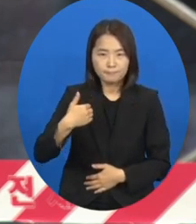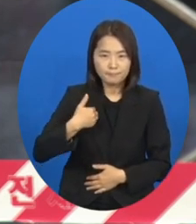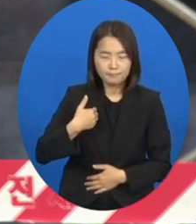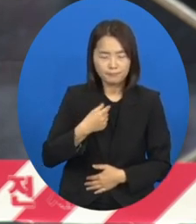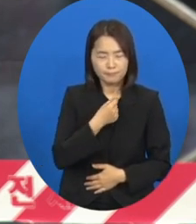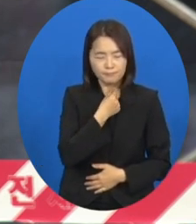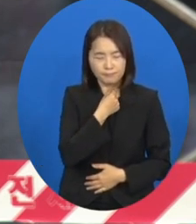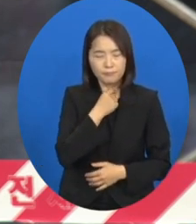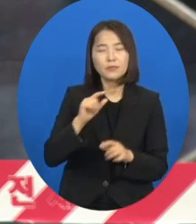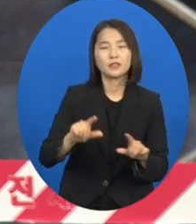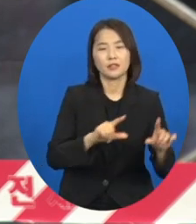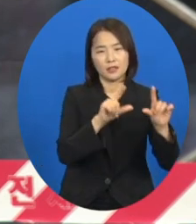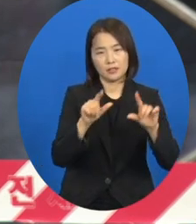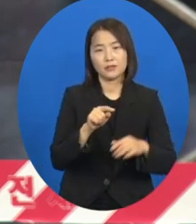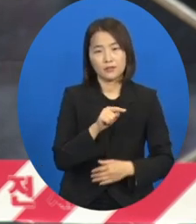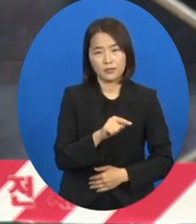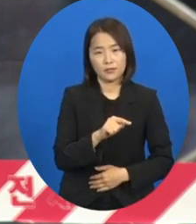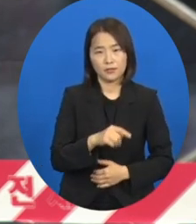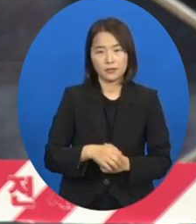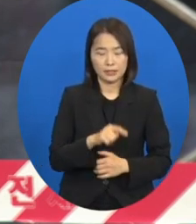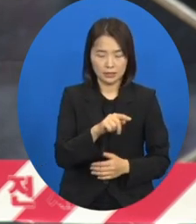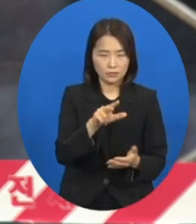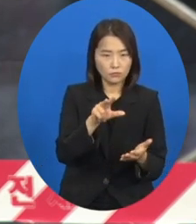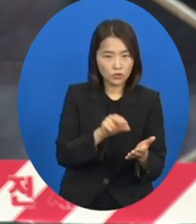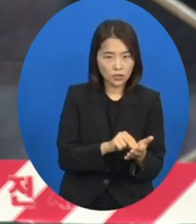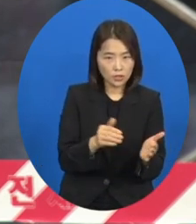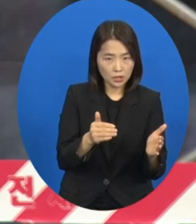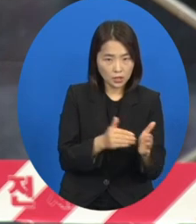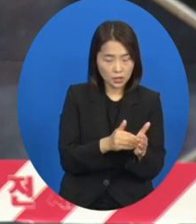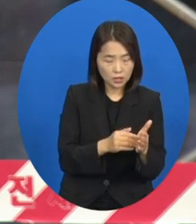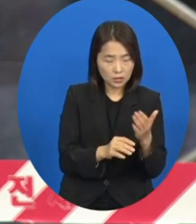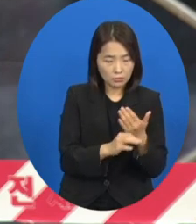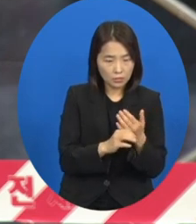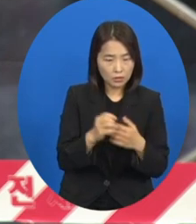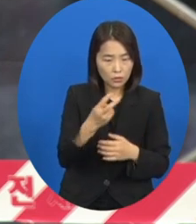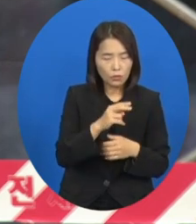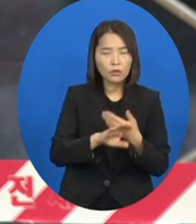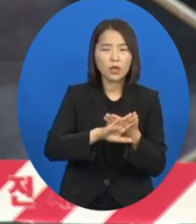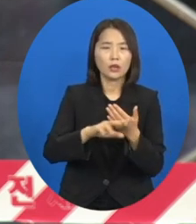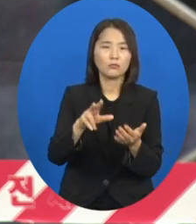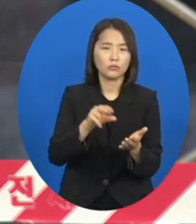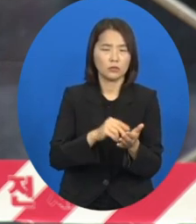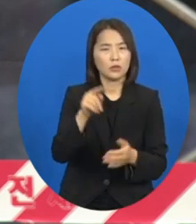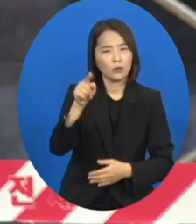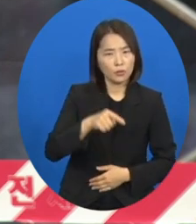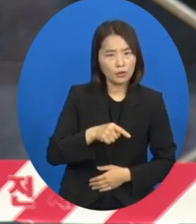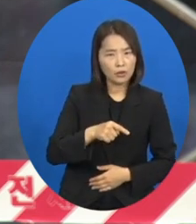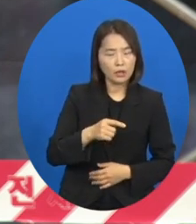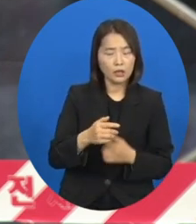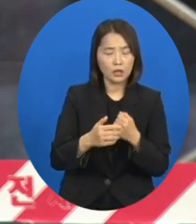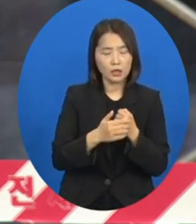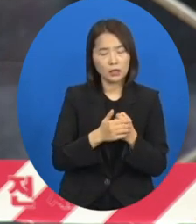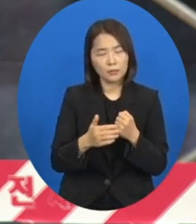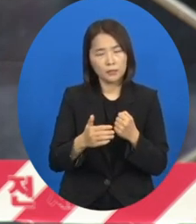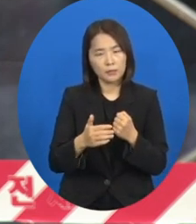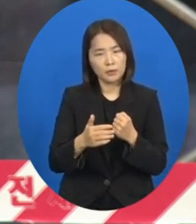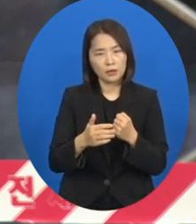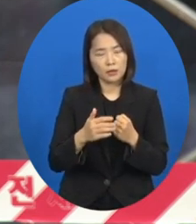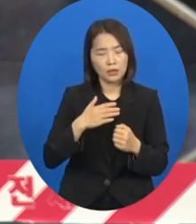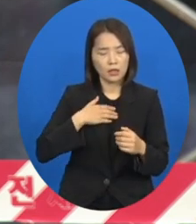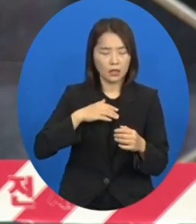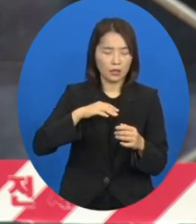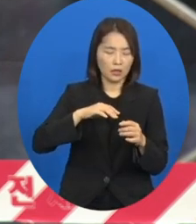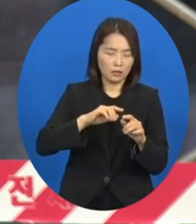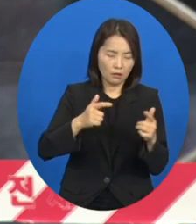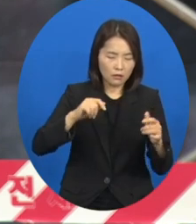구하며 살게 되는 것입니다. 이 문제가 넘어가면 또 다른 문제가 찾아오니 여전히 풀리지 않는 내 여러 가지 상황